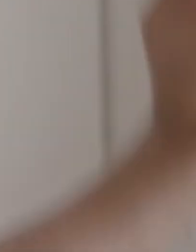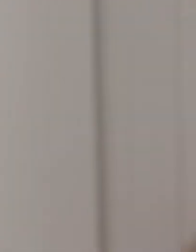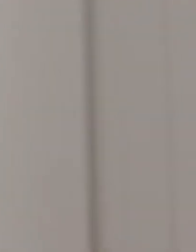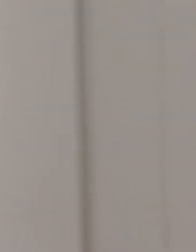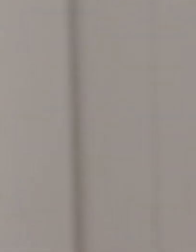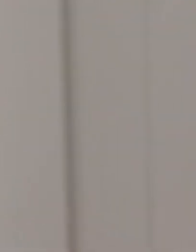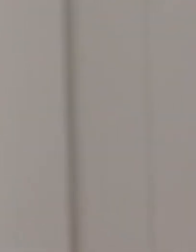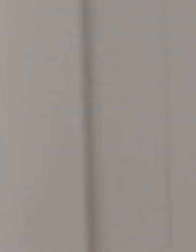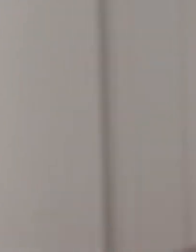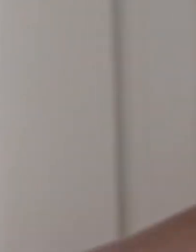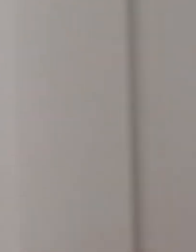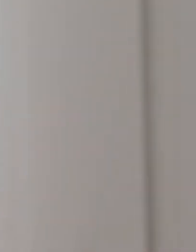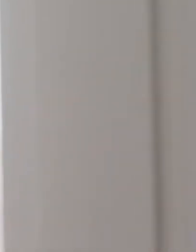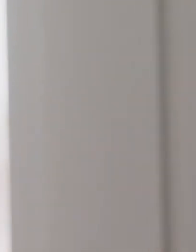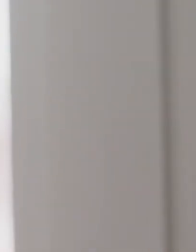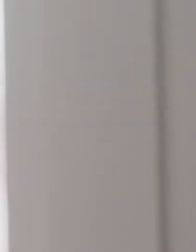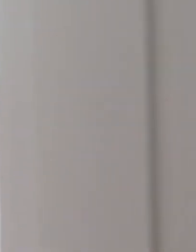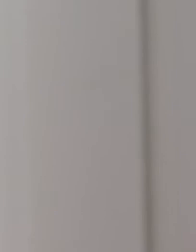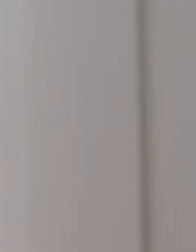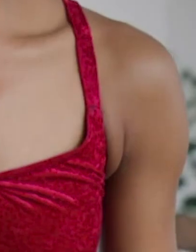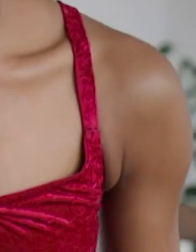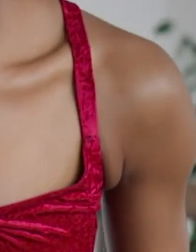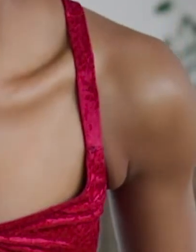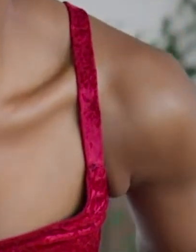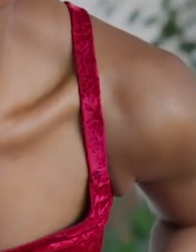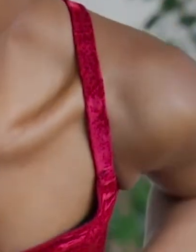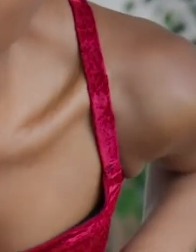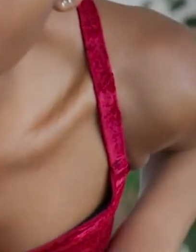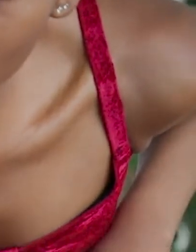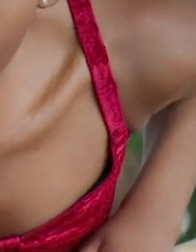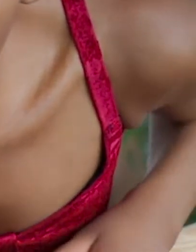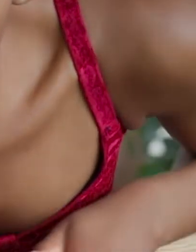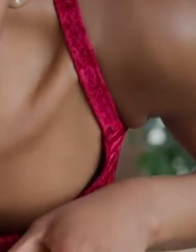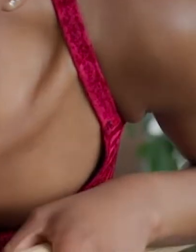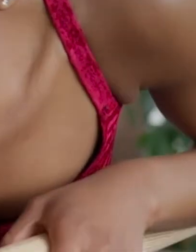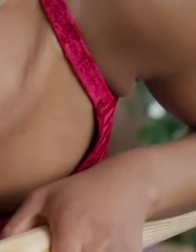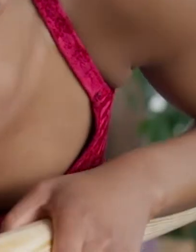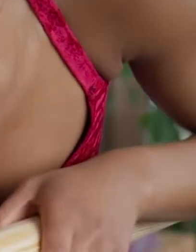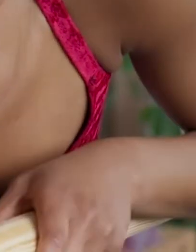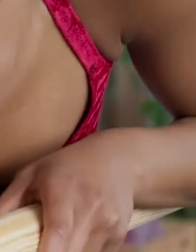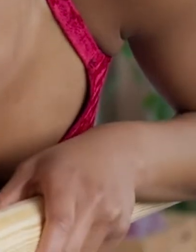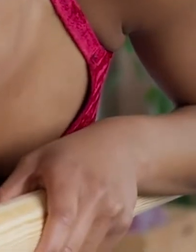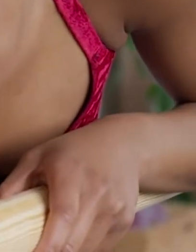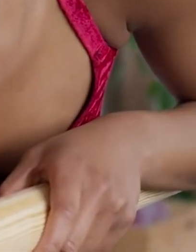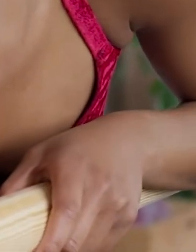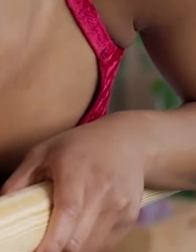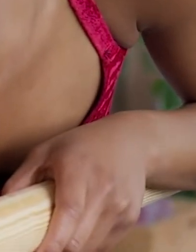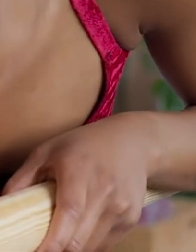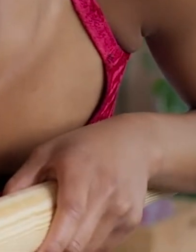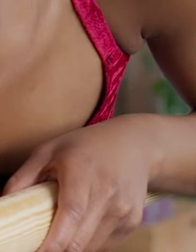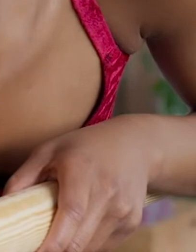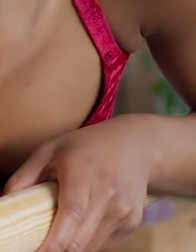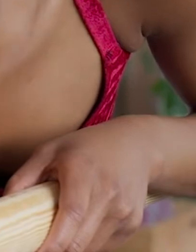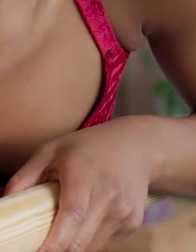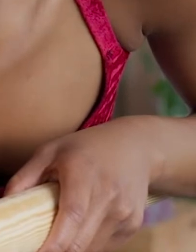danse classique. Et, vu que tu peux pas contre-argumenter, bah, tu dis en fait la personne elle a peut-être raison.